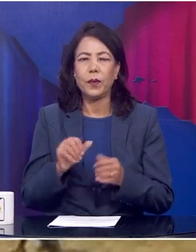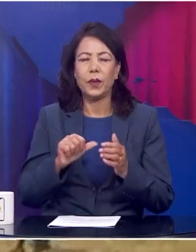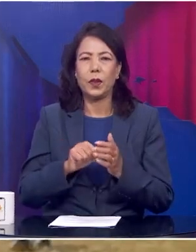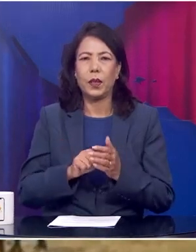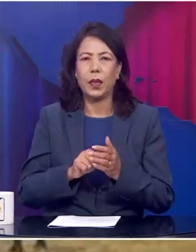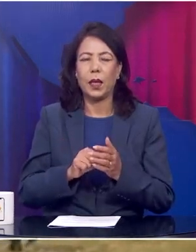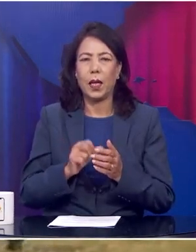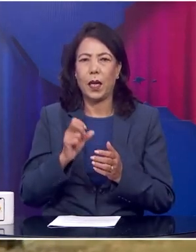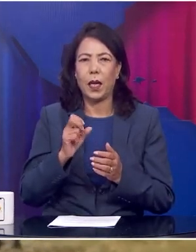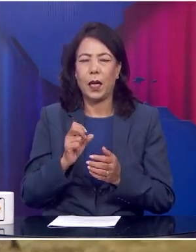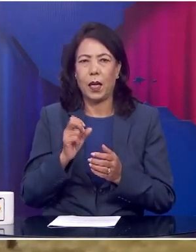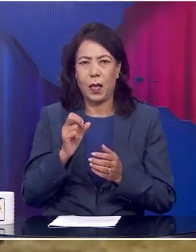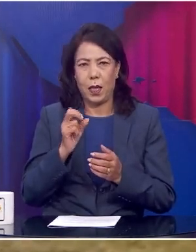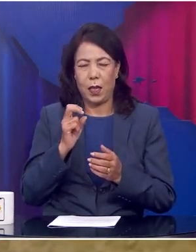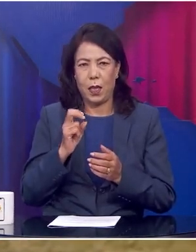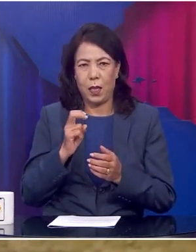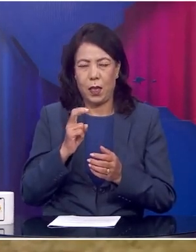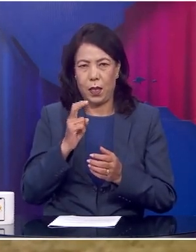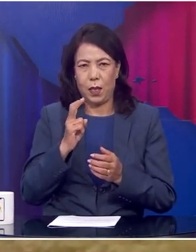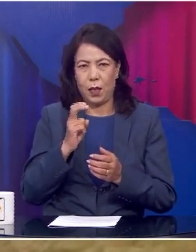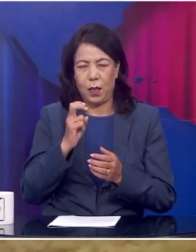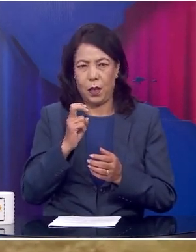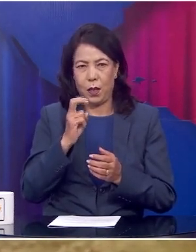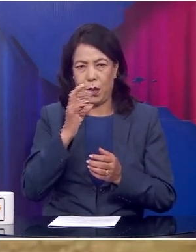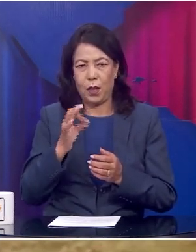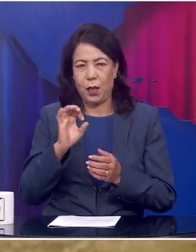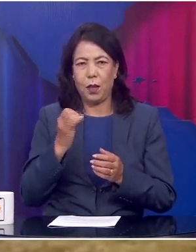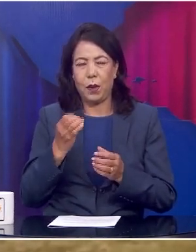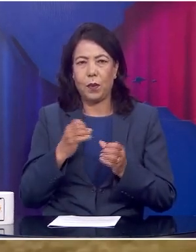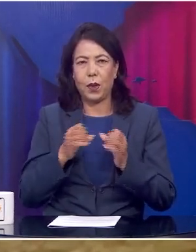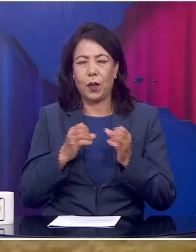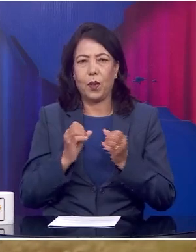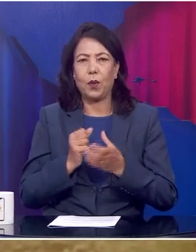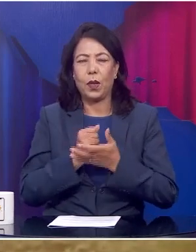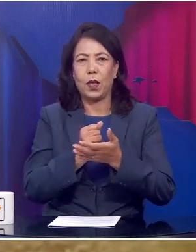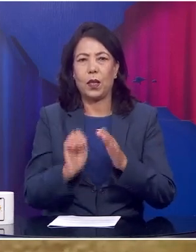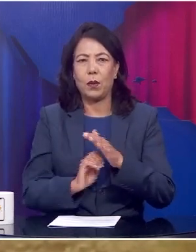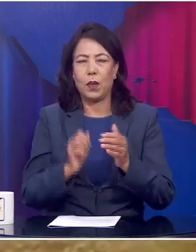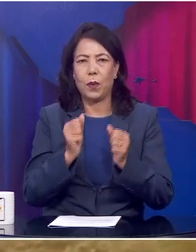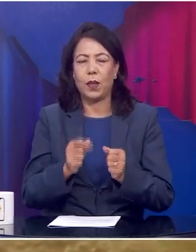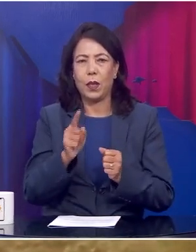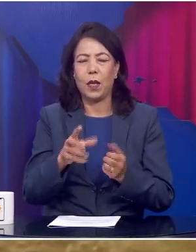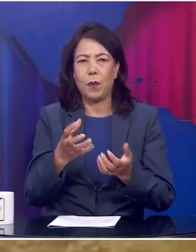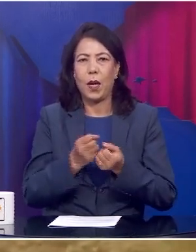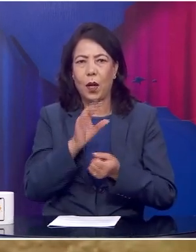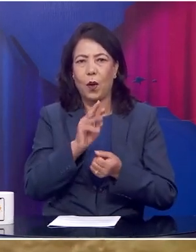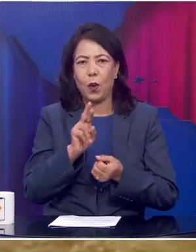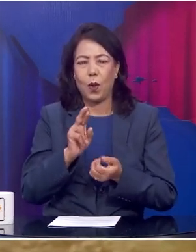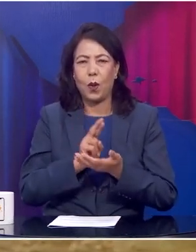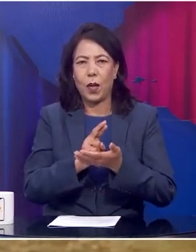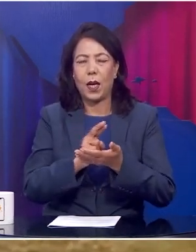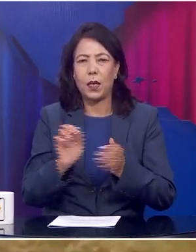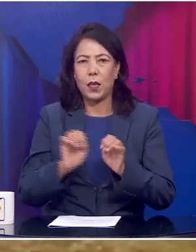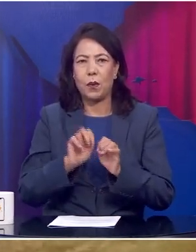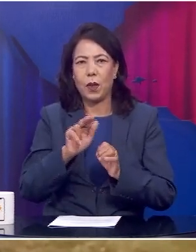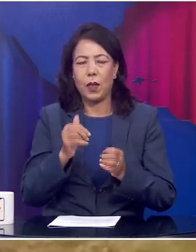जिल्ला दैवी प्रकोप उद्धार समितिको बैठक बस्ने र त्यसपछि यहाँ उपलब्ध भएको राहत